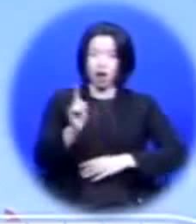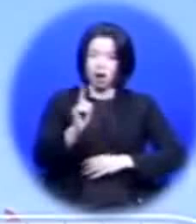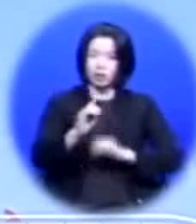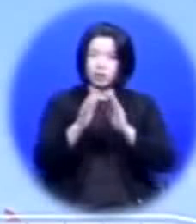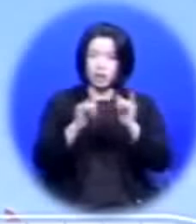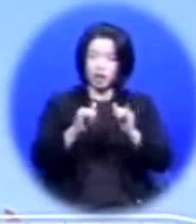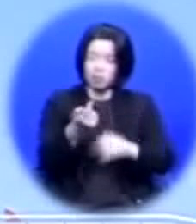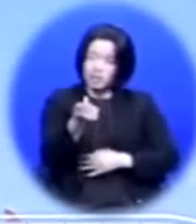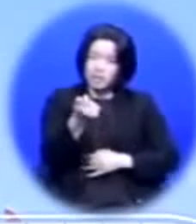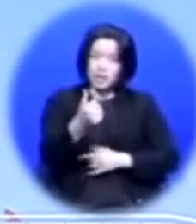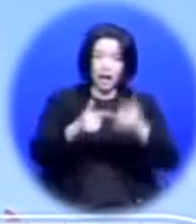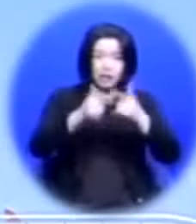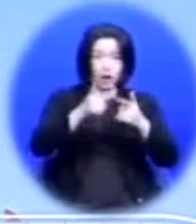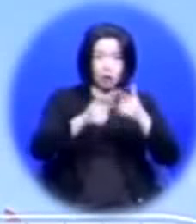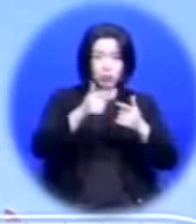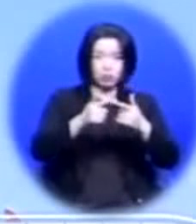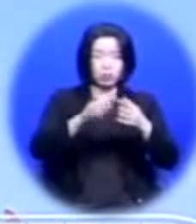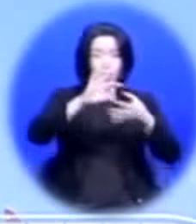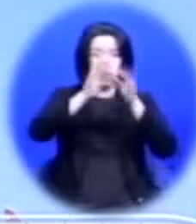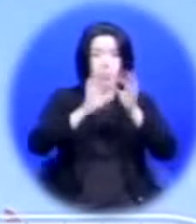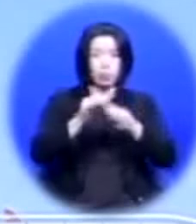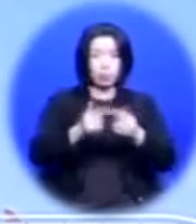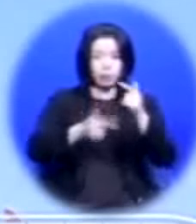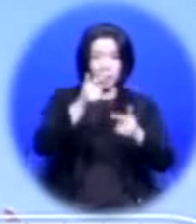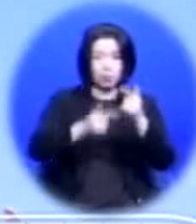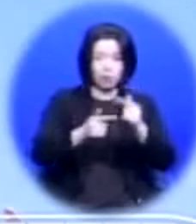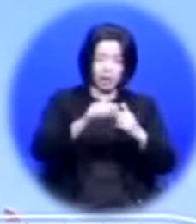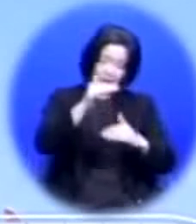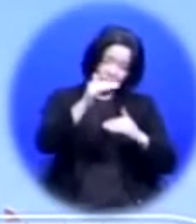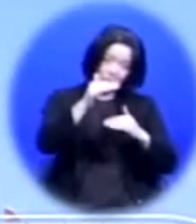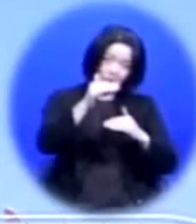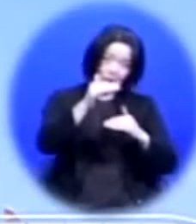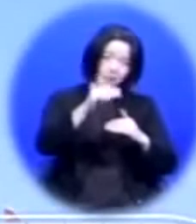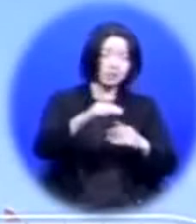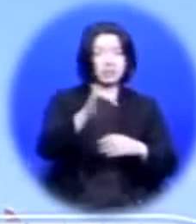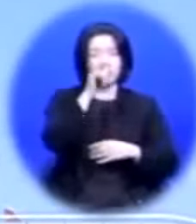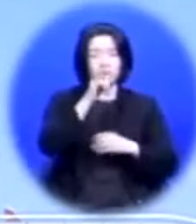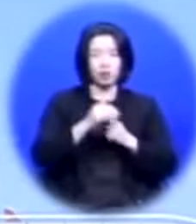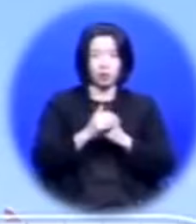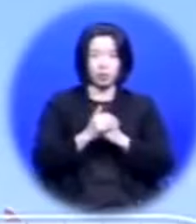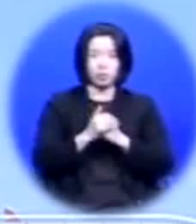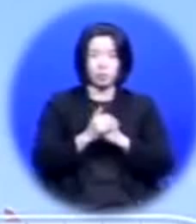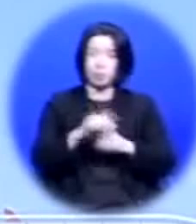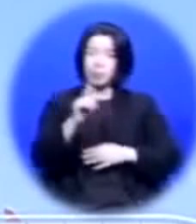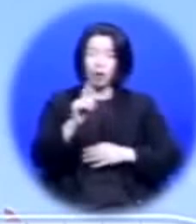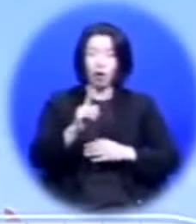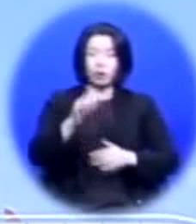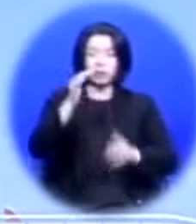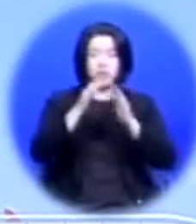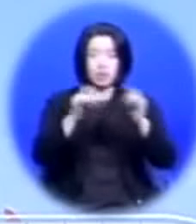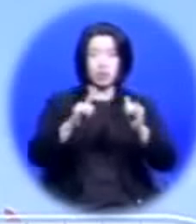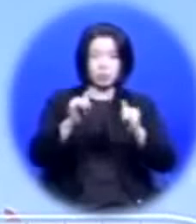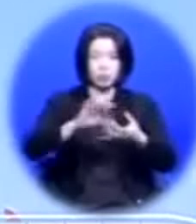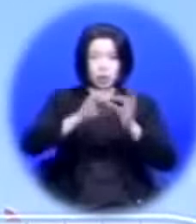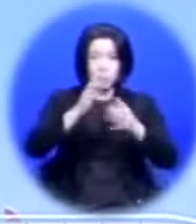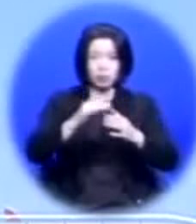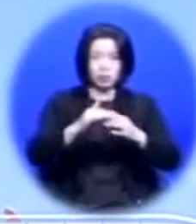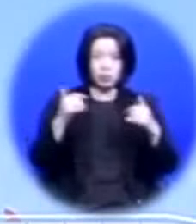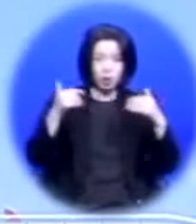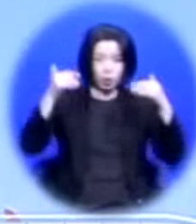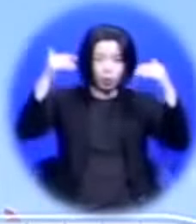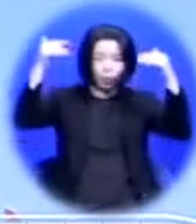나무가 됐어요 포도 나무예요 보니까 벌써 작지만 포도나무에 어떤 사람은 그 포도나무가 많이